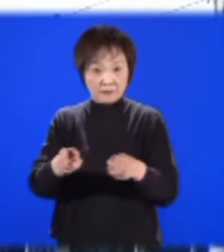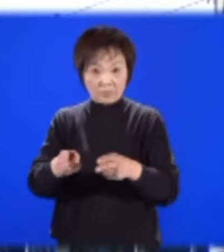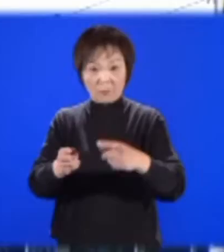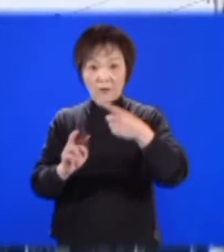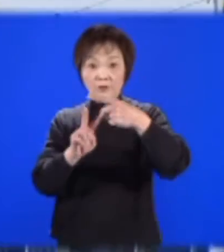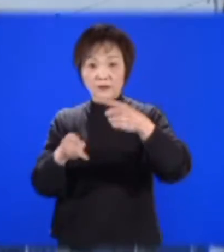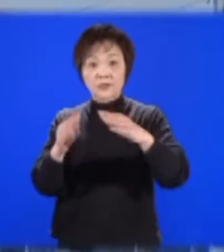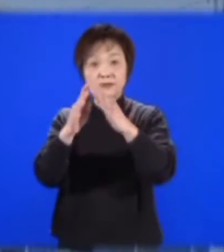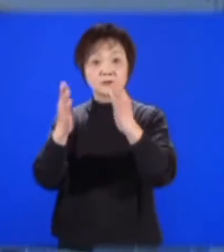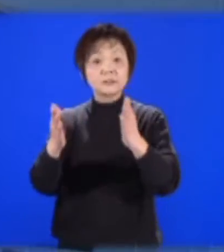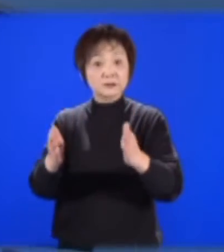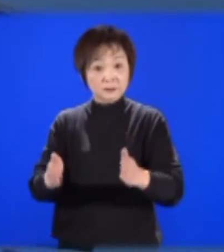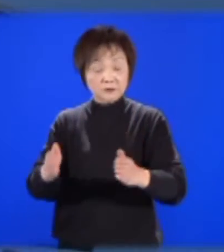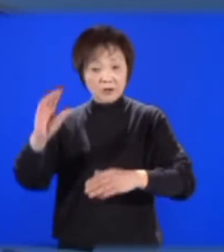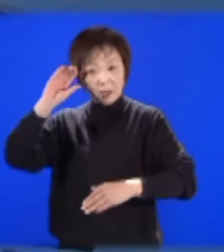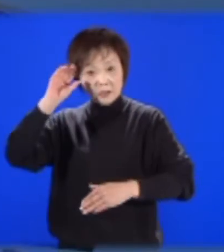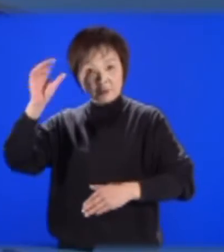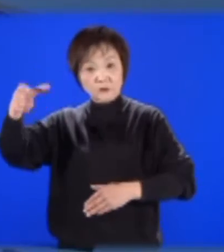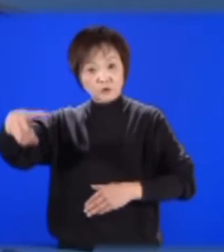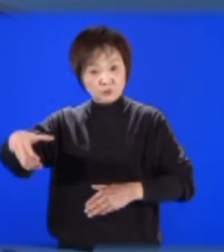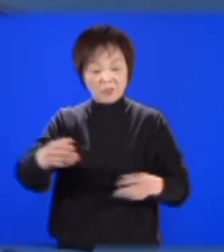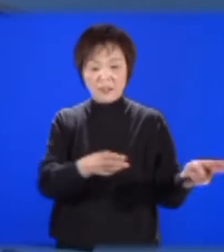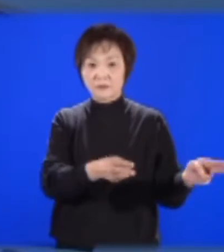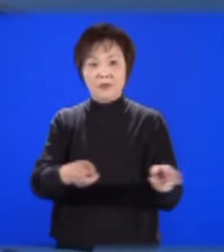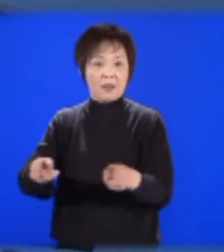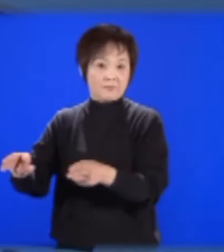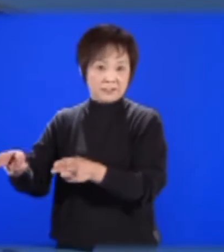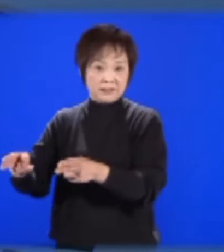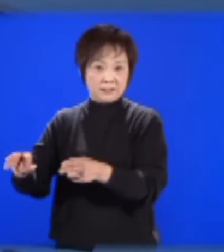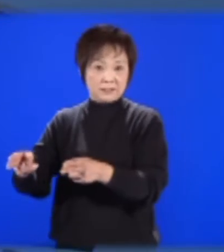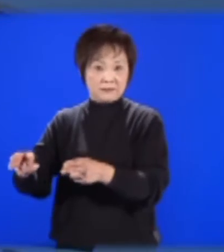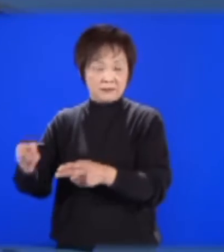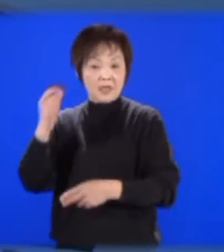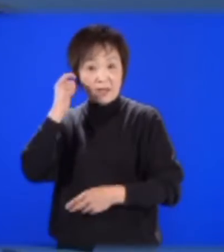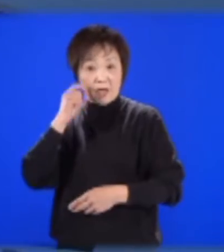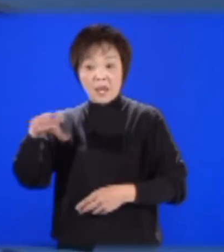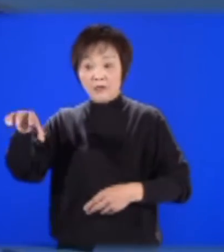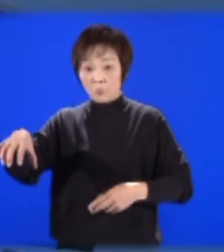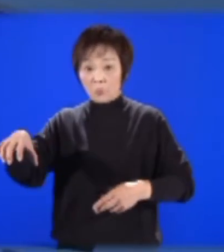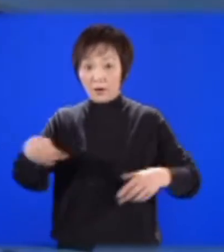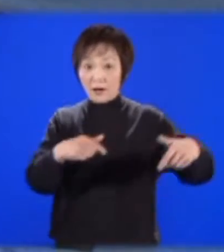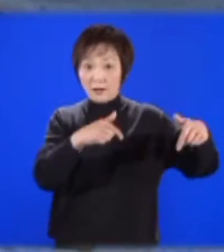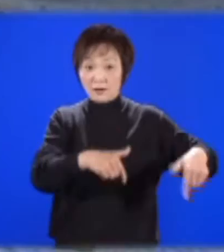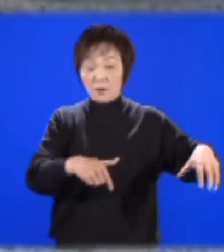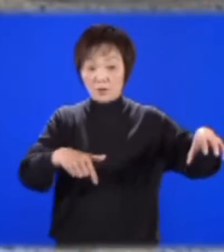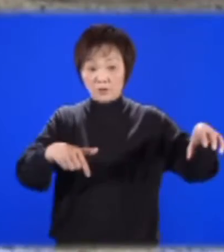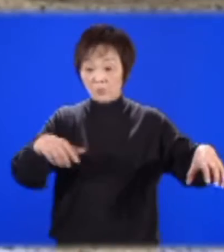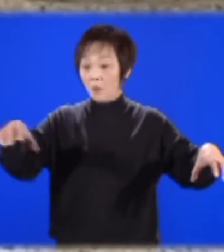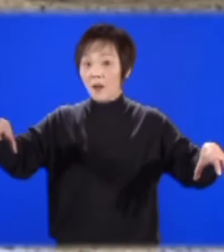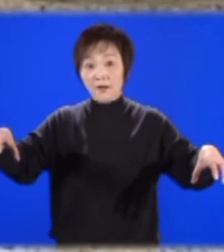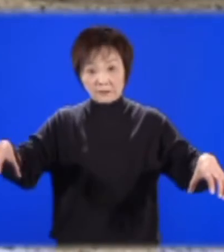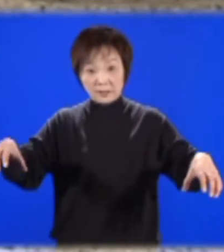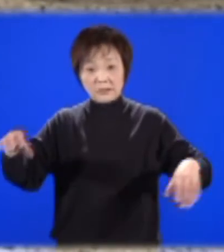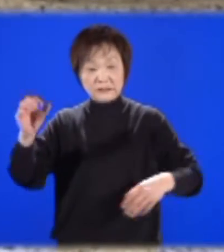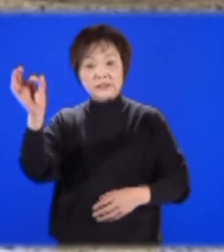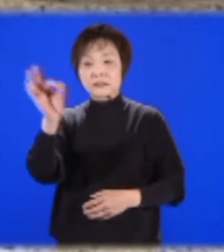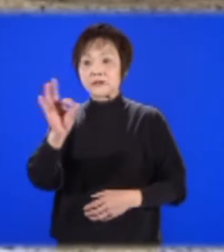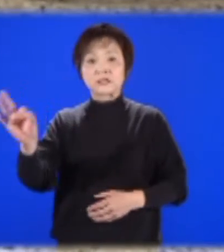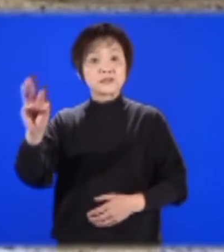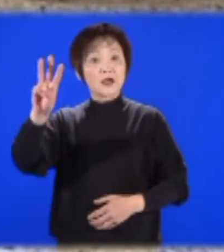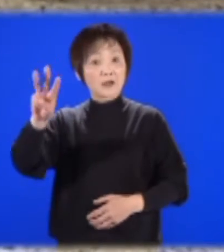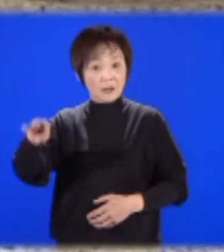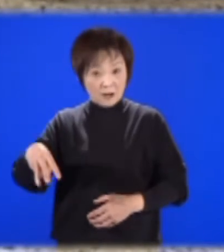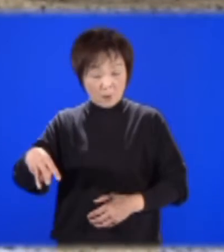天馬制度が制定され、一里塚や宿場も整備され、江戸から京都までの間に品川